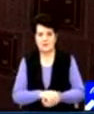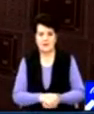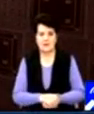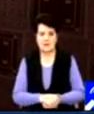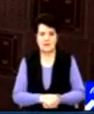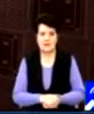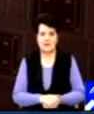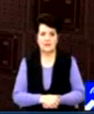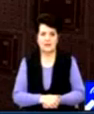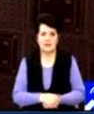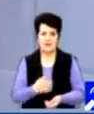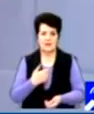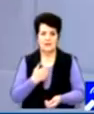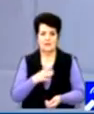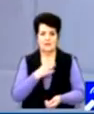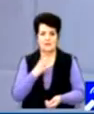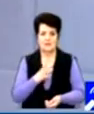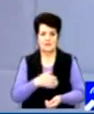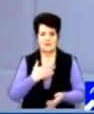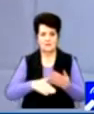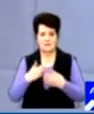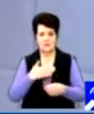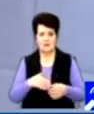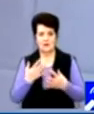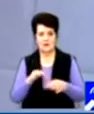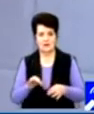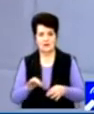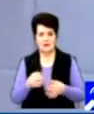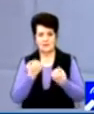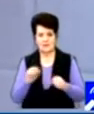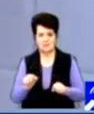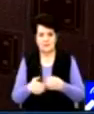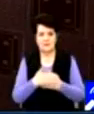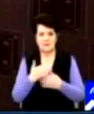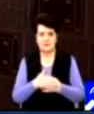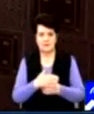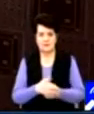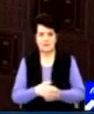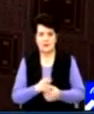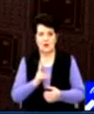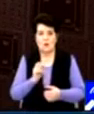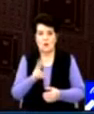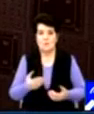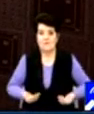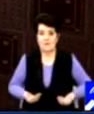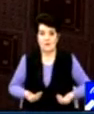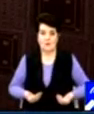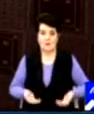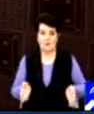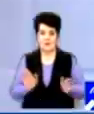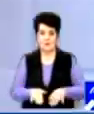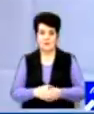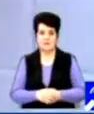de scaun și am aplaudat. De bucurie că ați scăpat de pedeapsa capitală. Cum? A rămas viu. A